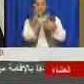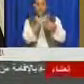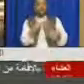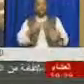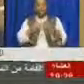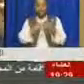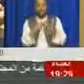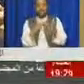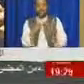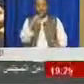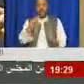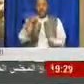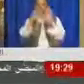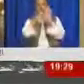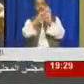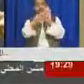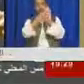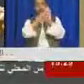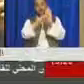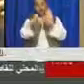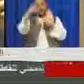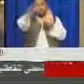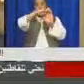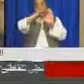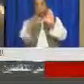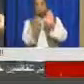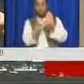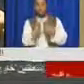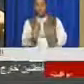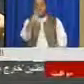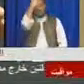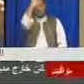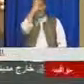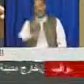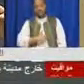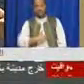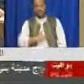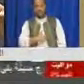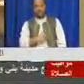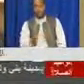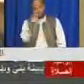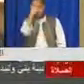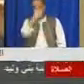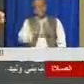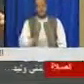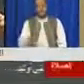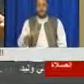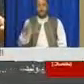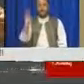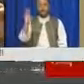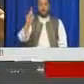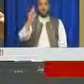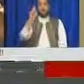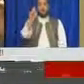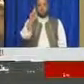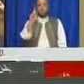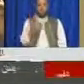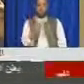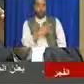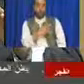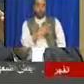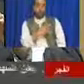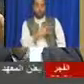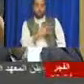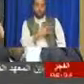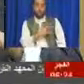يتنازلون عن اصابه الارض لكن هذه الايه هي موضعها اصابه في العرض ايضا ومع ذلك او بكر رضي الله تعالى عنه